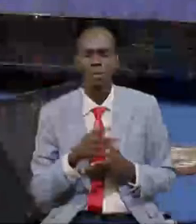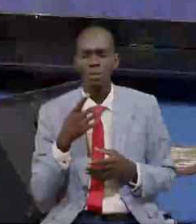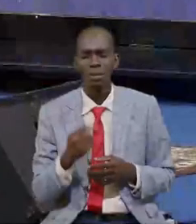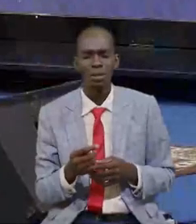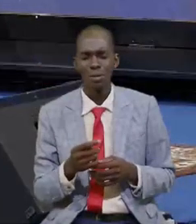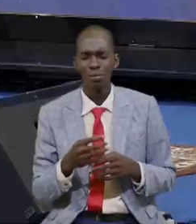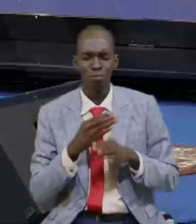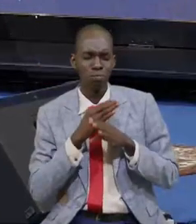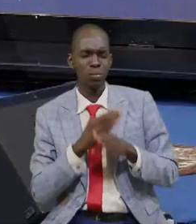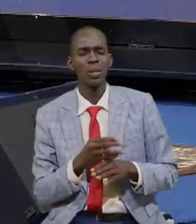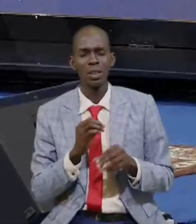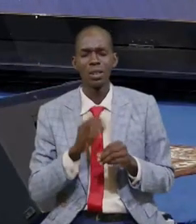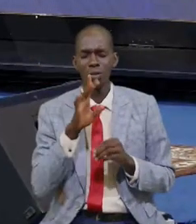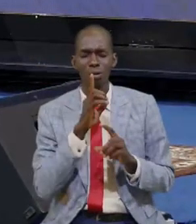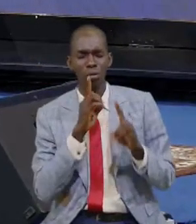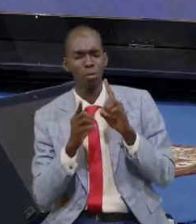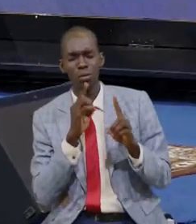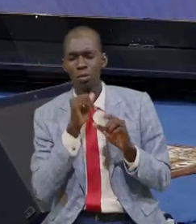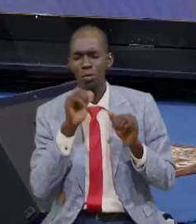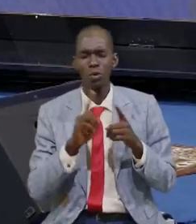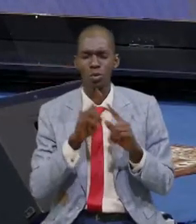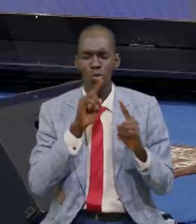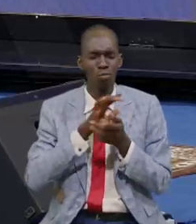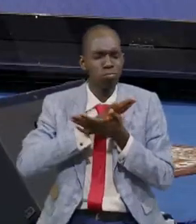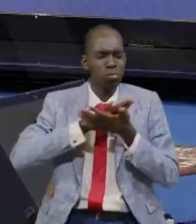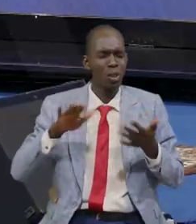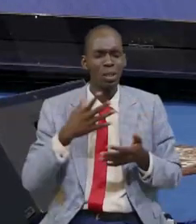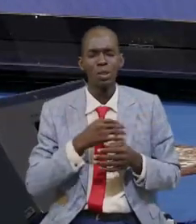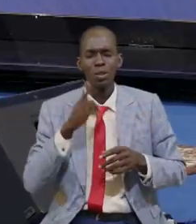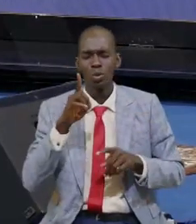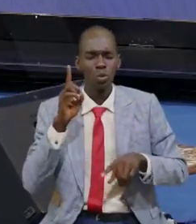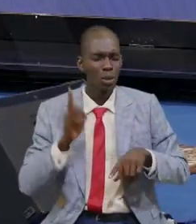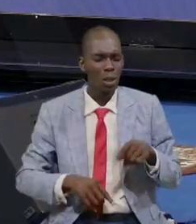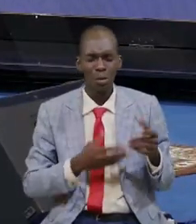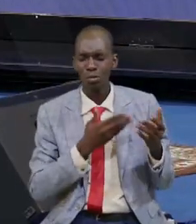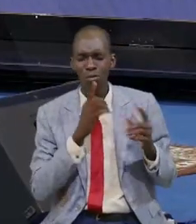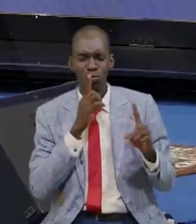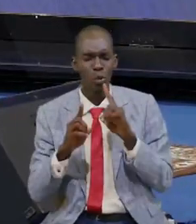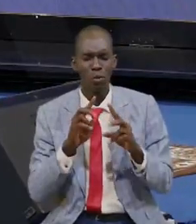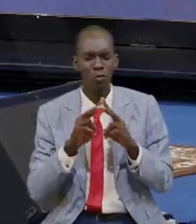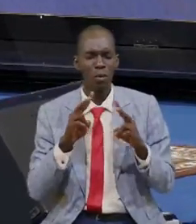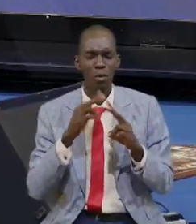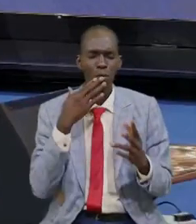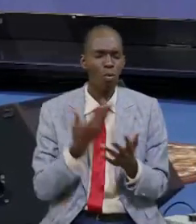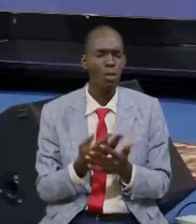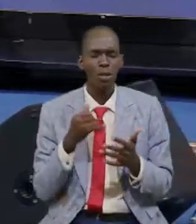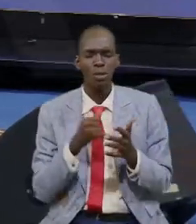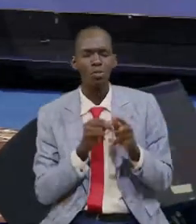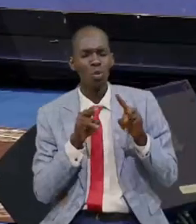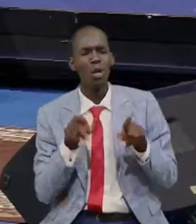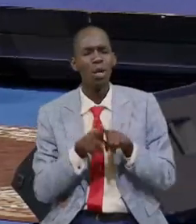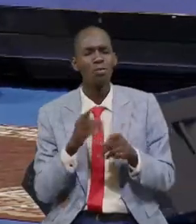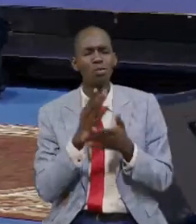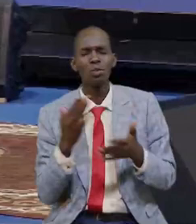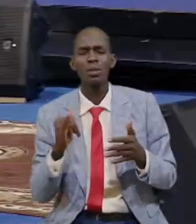La difficulté à parler, le balbutiement, vous ne pouvez pas bien parler, c'est comme il y a